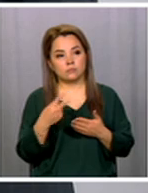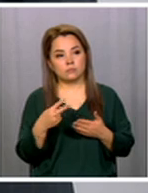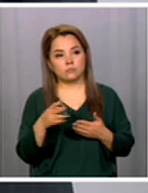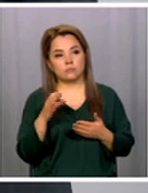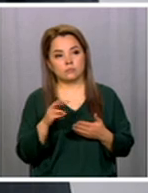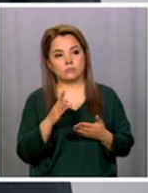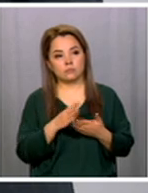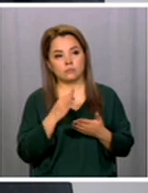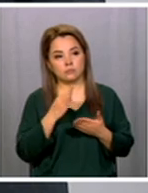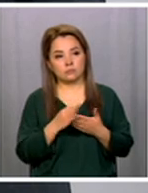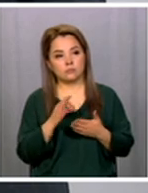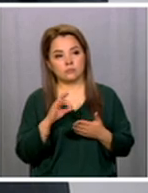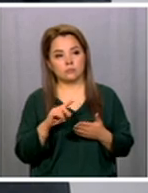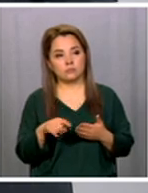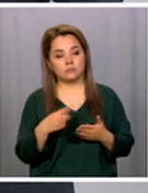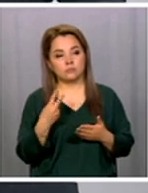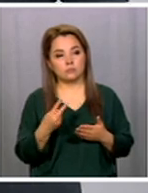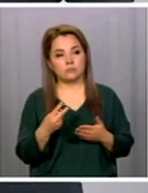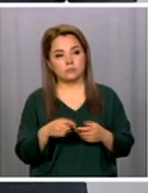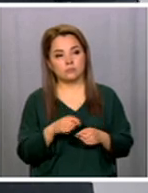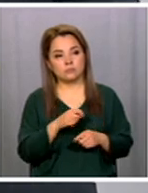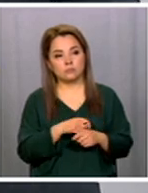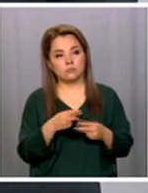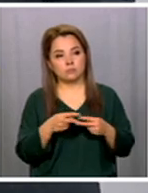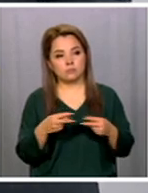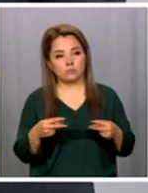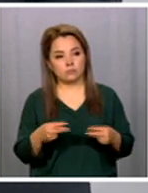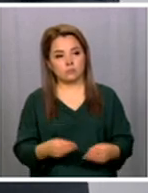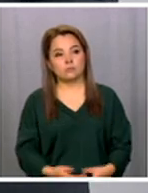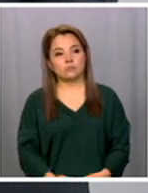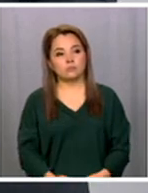сантиметріміз 0,12 метрге тең.